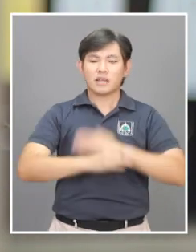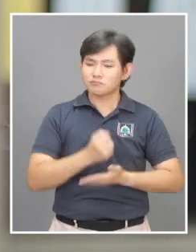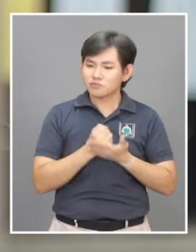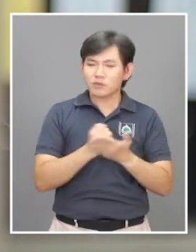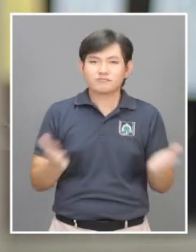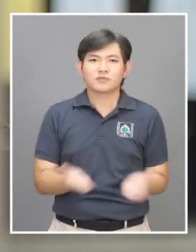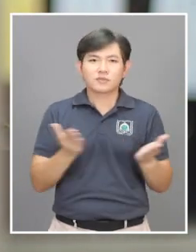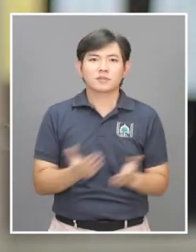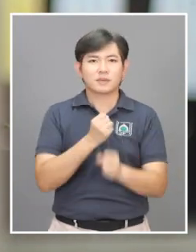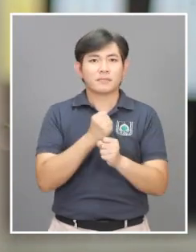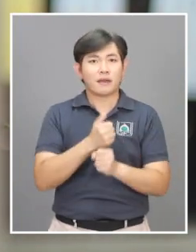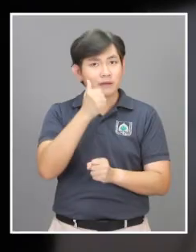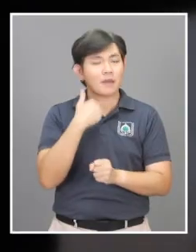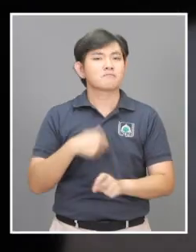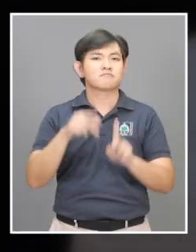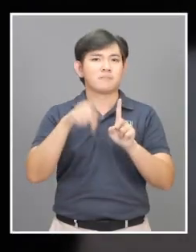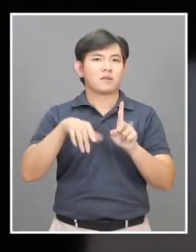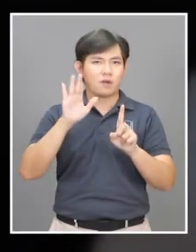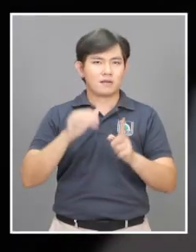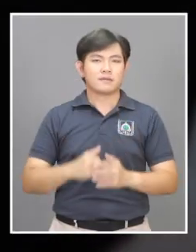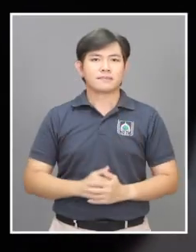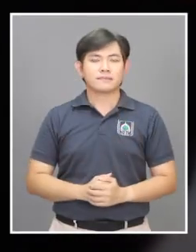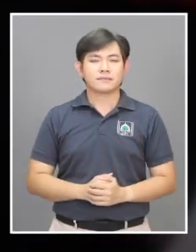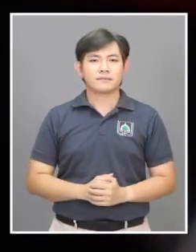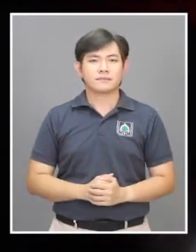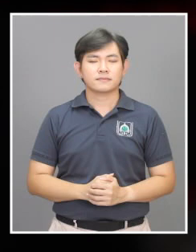นะครับประมาณพันกว่าคนนะครับ